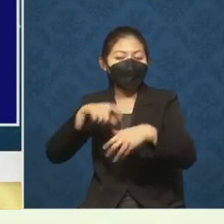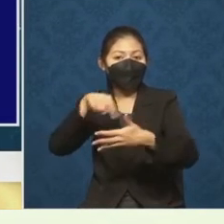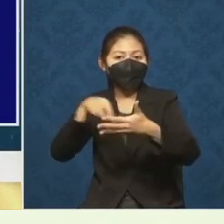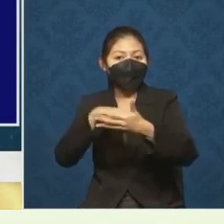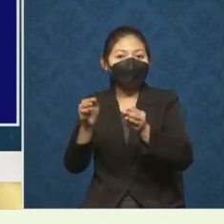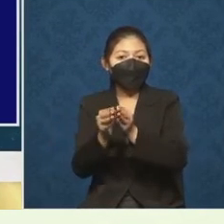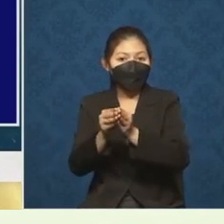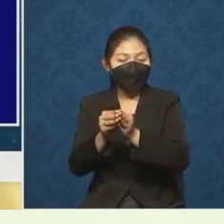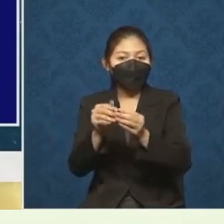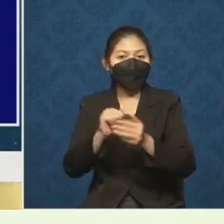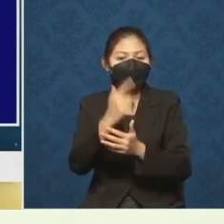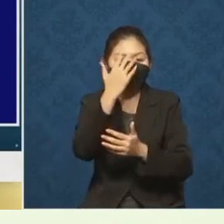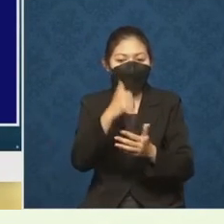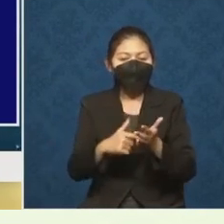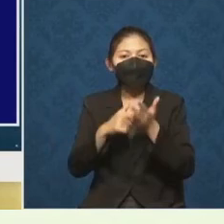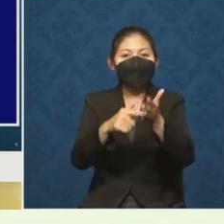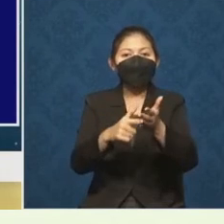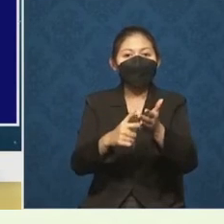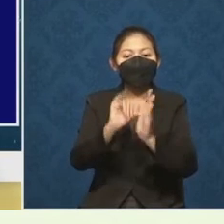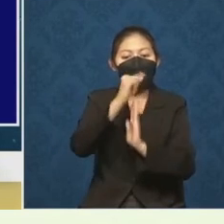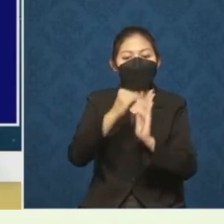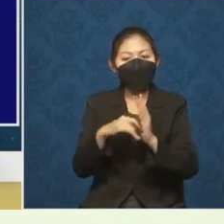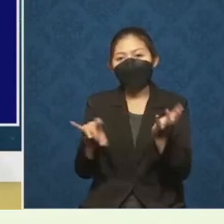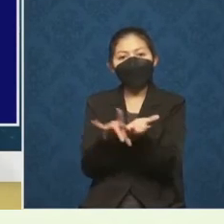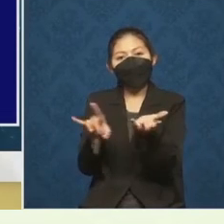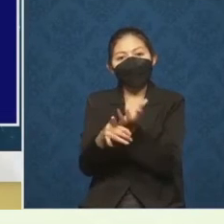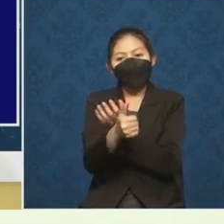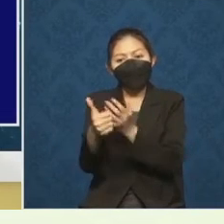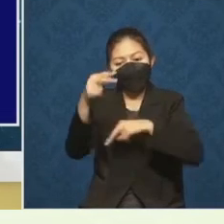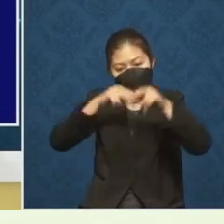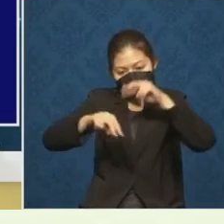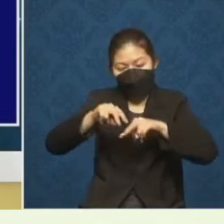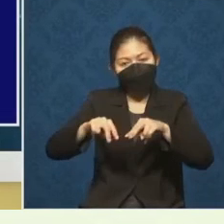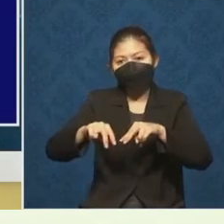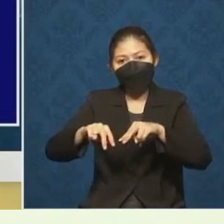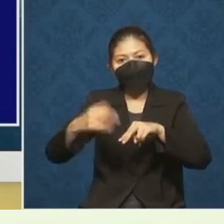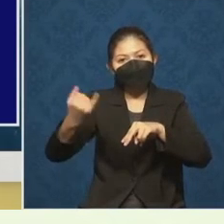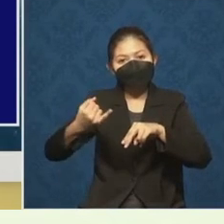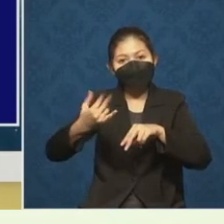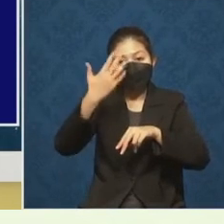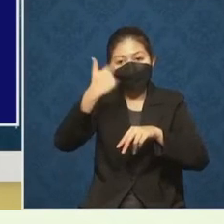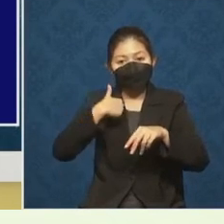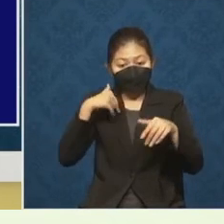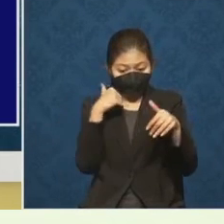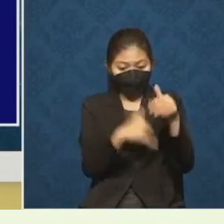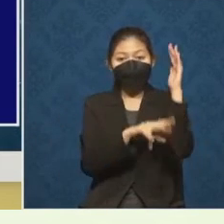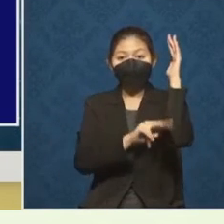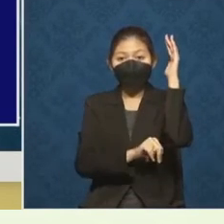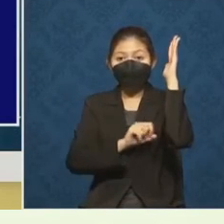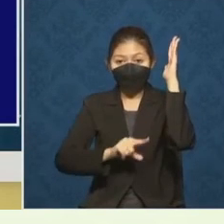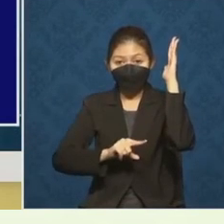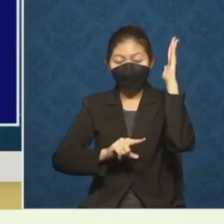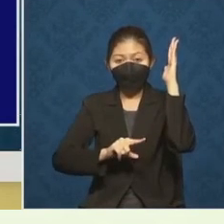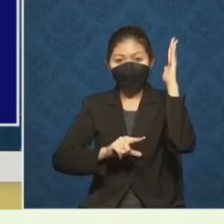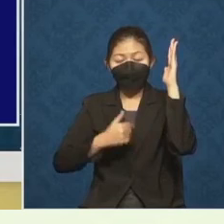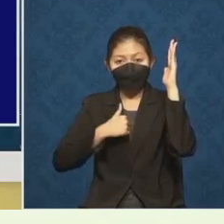นะครับก็มันไม่มีคุณภาพไม่มีประสิทธิภาพอย่างเดียวผมพูดเนี่ยนะฮะผมไปนครศรีมาประธ